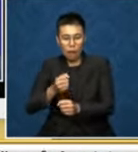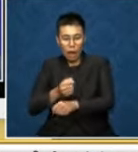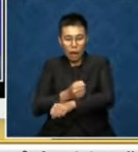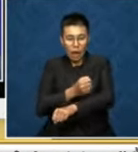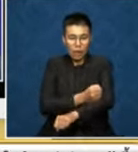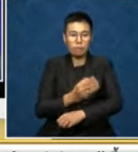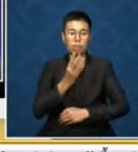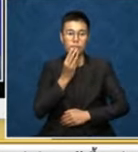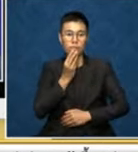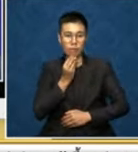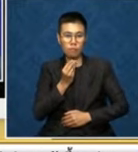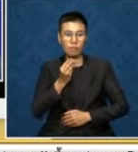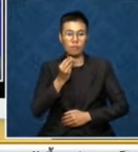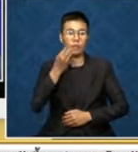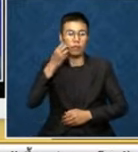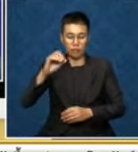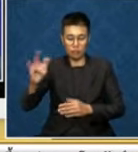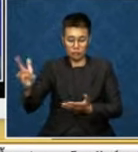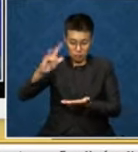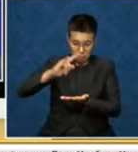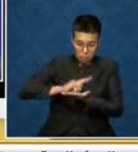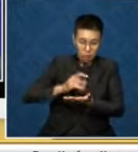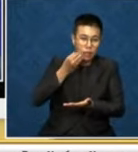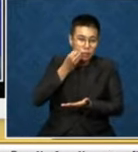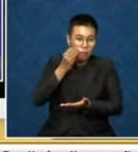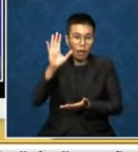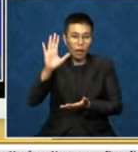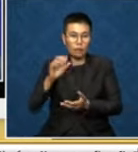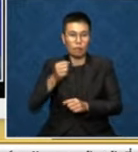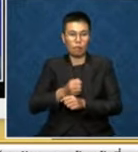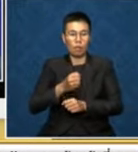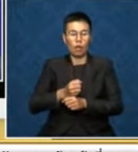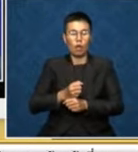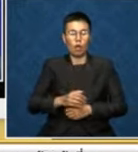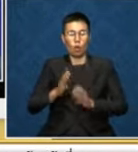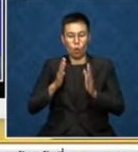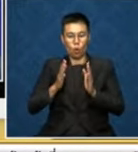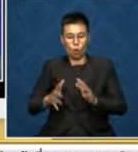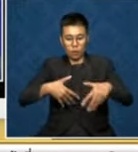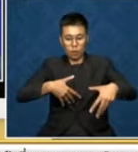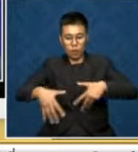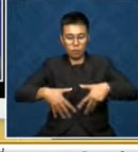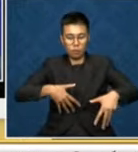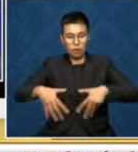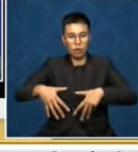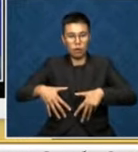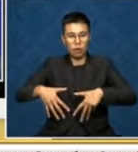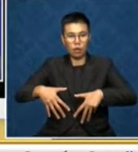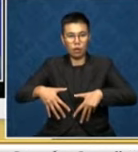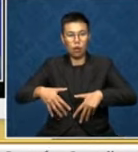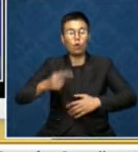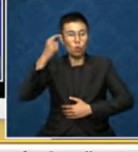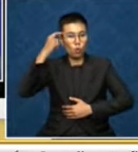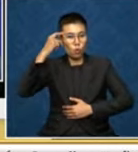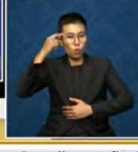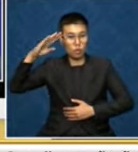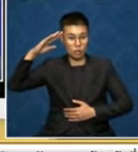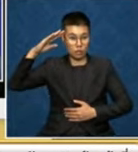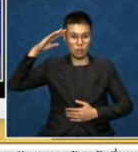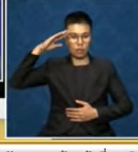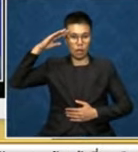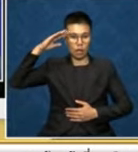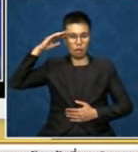สู่ภูมิลำเนาทำให้พี่น้องประชาชนได้หูตาสว่างนะครับและก็รู้ว่าทหารมี